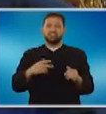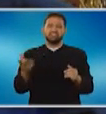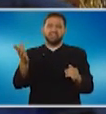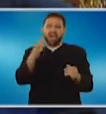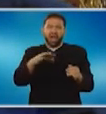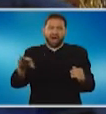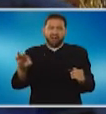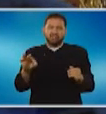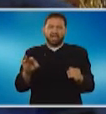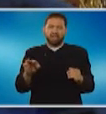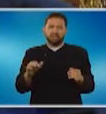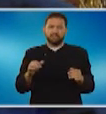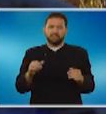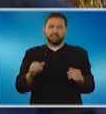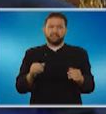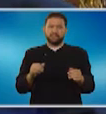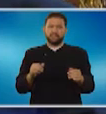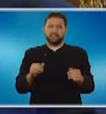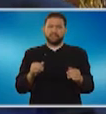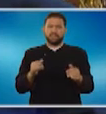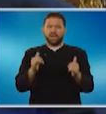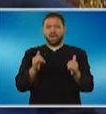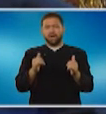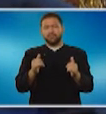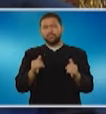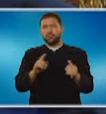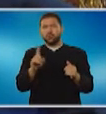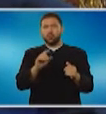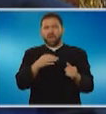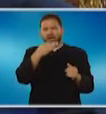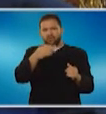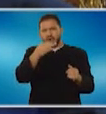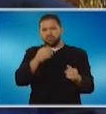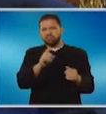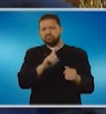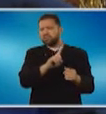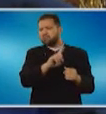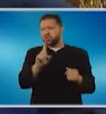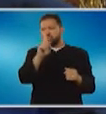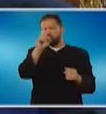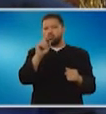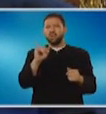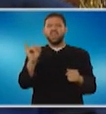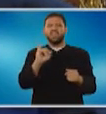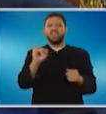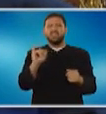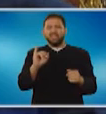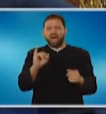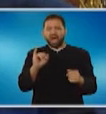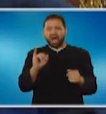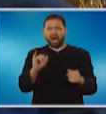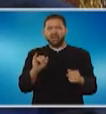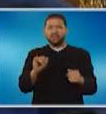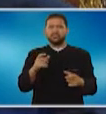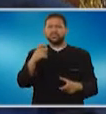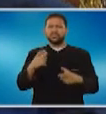merge până la un realism extrem. Astfel că nu mai vorbim de niciun ideal și de nicio zonă din